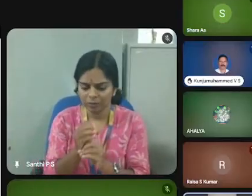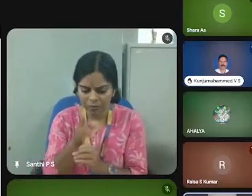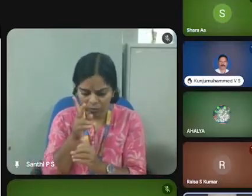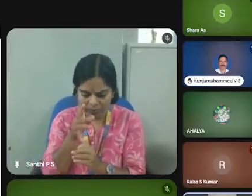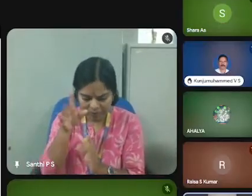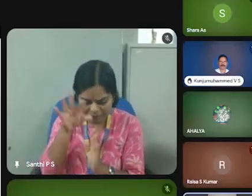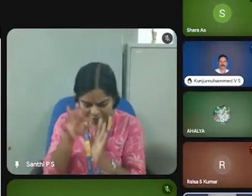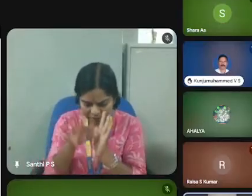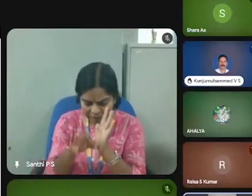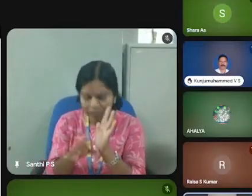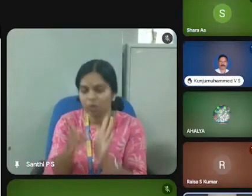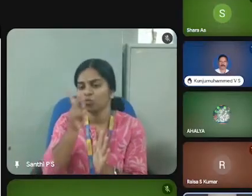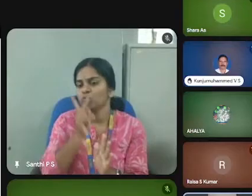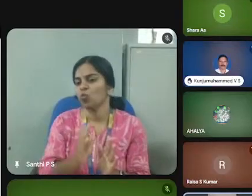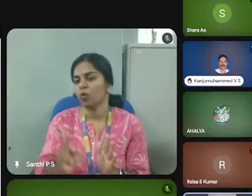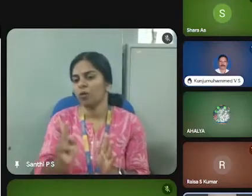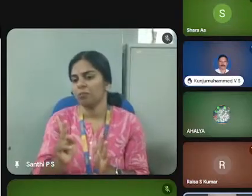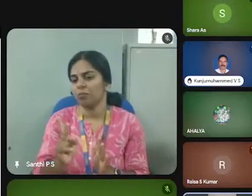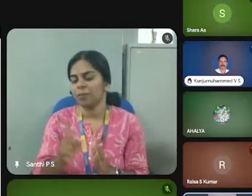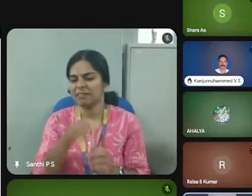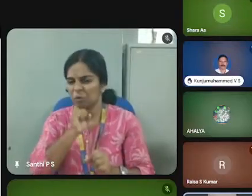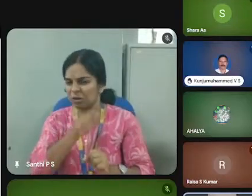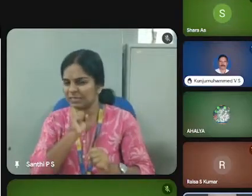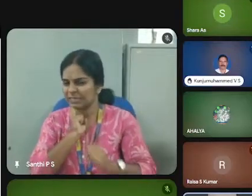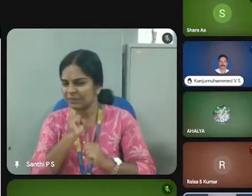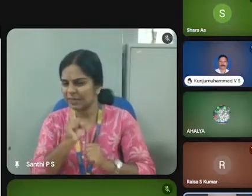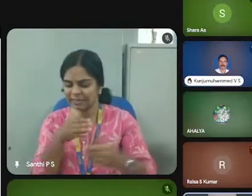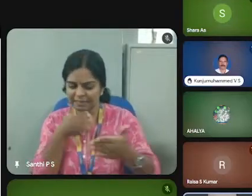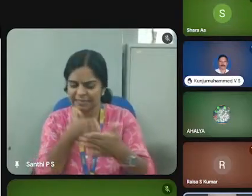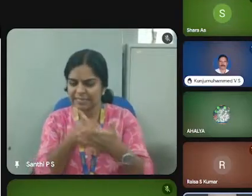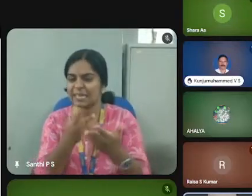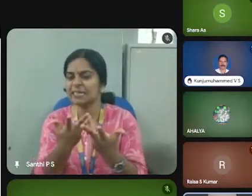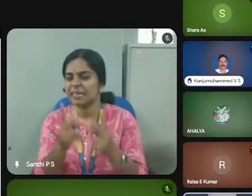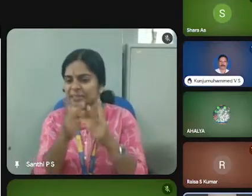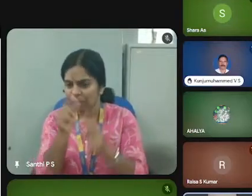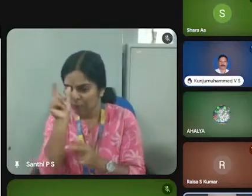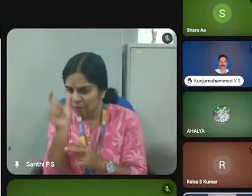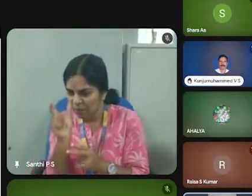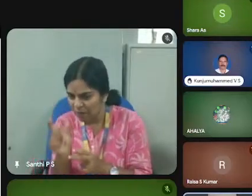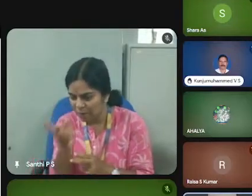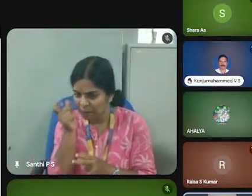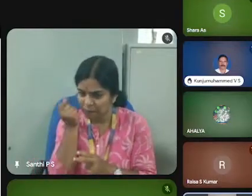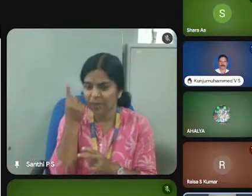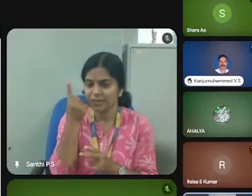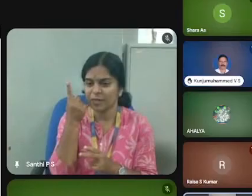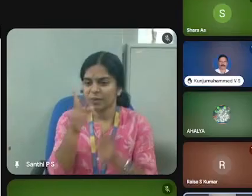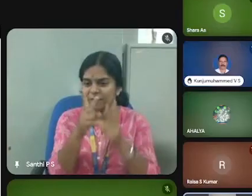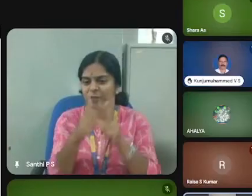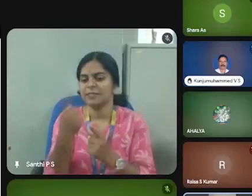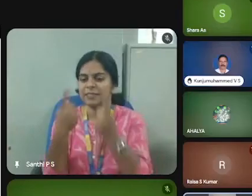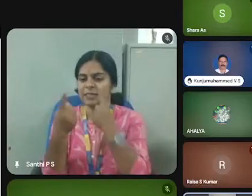കുറച്ച് ഡീറ്റെയിൽഡ് ആയിട്ട് നോക്കേണ്ടി വരും. എന്തൊക്കെയാണ് ബുദ്ധിമുട്ടായിട്ടുള്ളത്, അക്ഷരങ്ങളെല്ലാം തിരിച്ചറിയാൻ പറ്റുന്നുണ്ടോ എന്നൊക്കെയുള്ള കാര്യങ്ങൾ എക്സ്പ്ലോർ ചെയ്ത് നോക്കേണ്ടതായിട്ട്